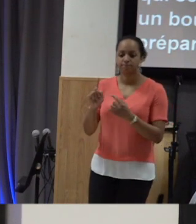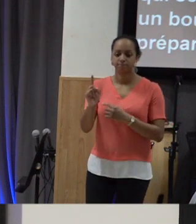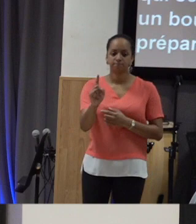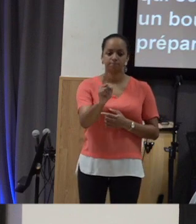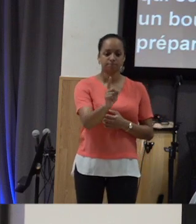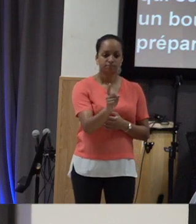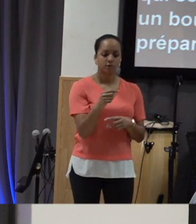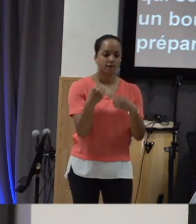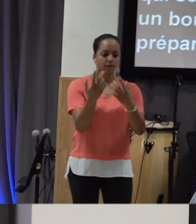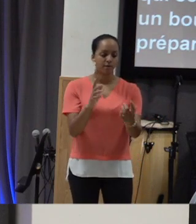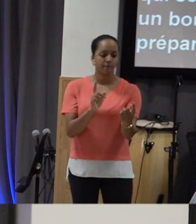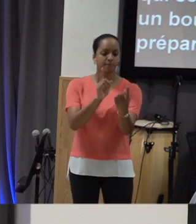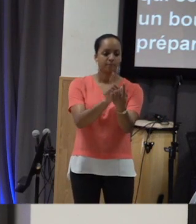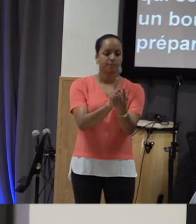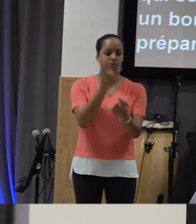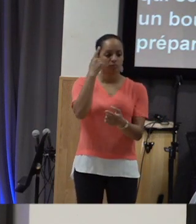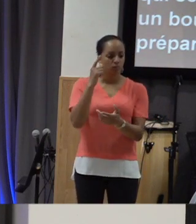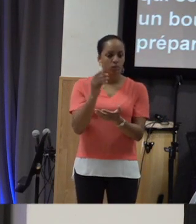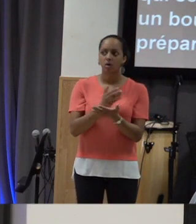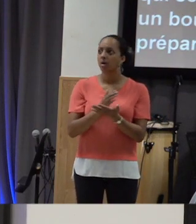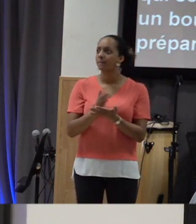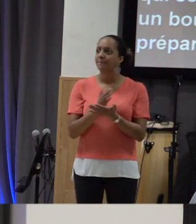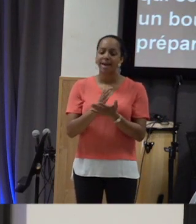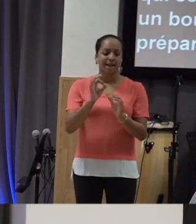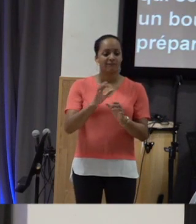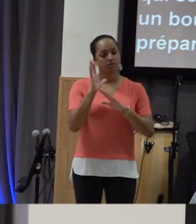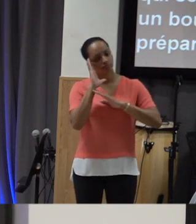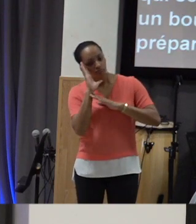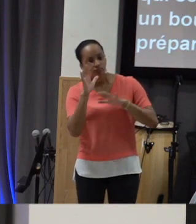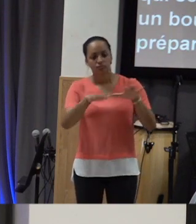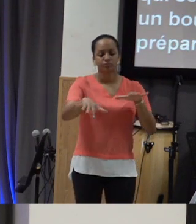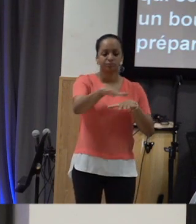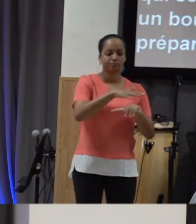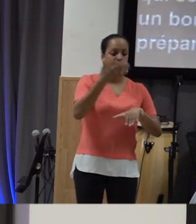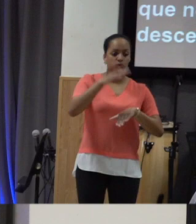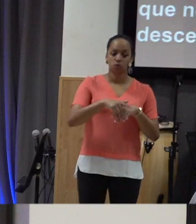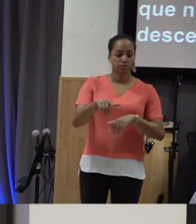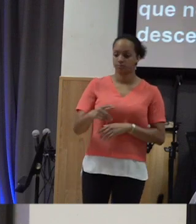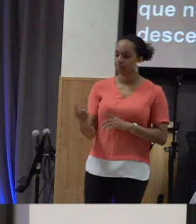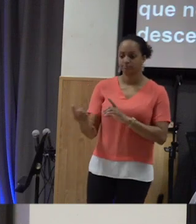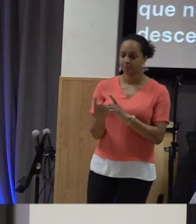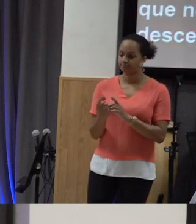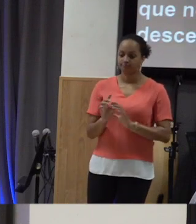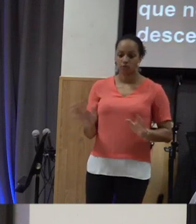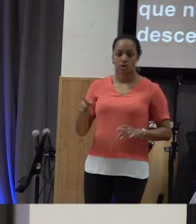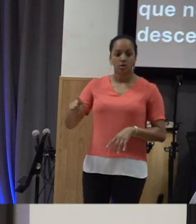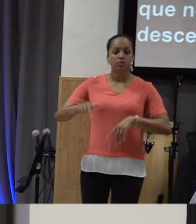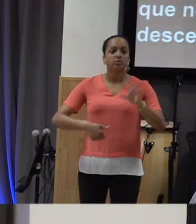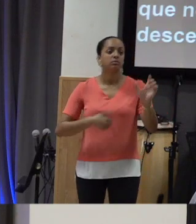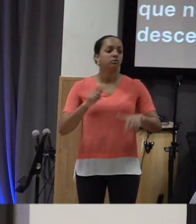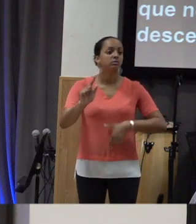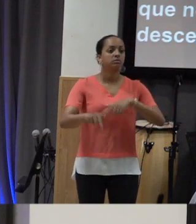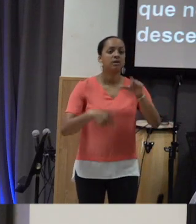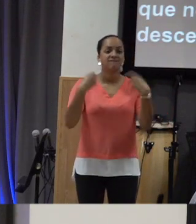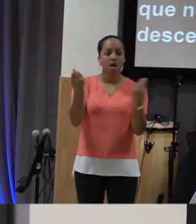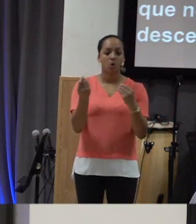Samaritains pour lui préparer un logement. Mais on ne le reçut pas parce qu'il se dirigeait sur Jérusalem.